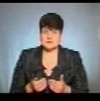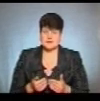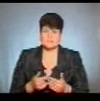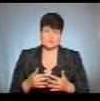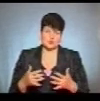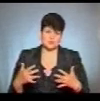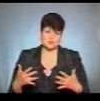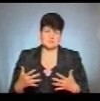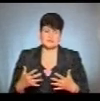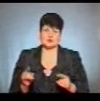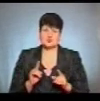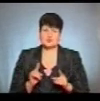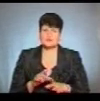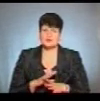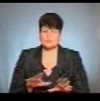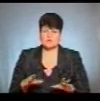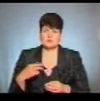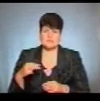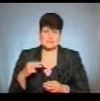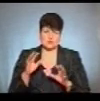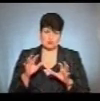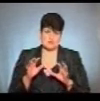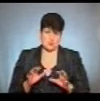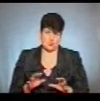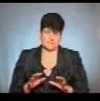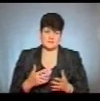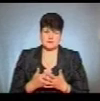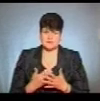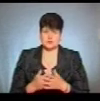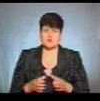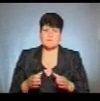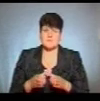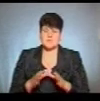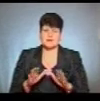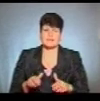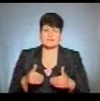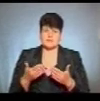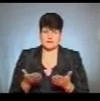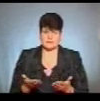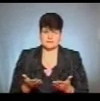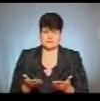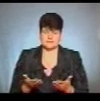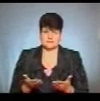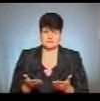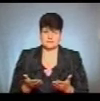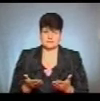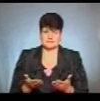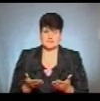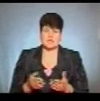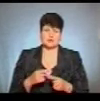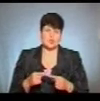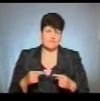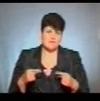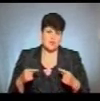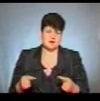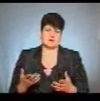під час агітації, чого не було у президентському законі. Скажімо, якщо партія надає там певні товари чи